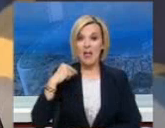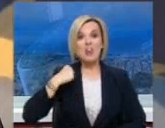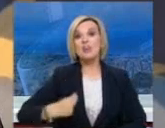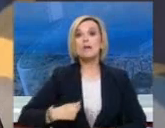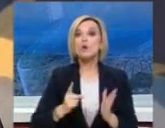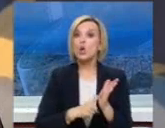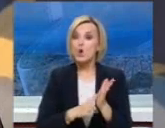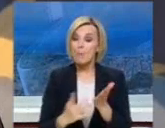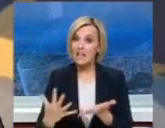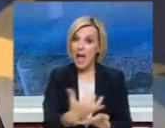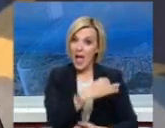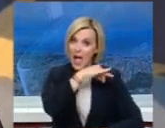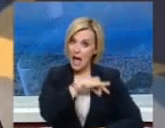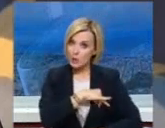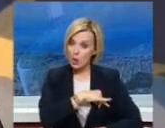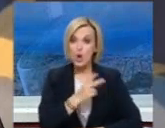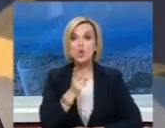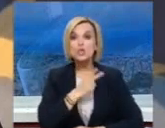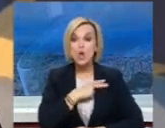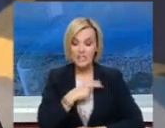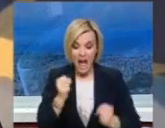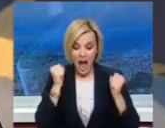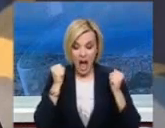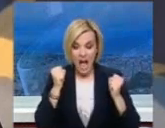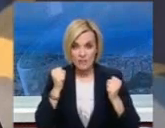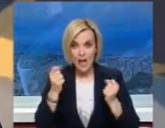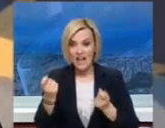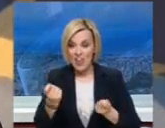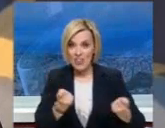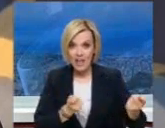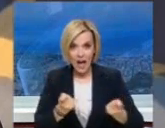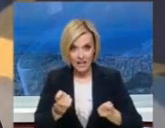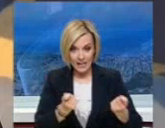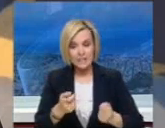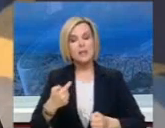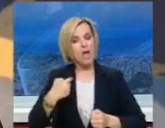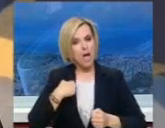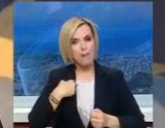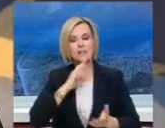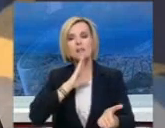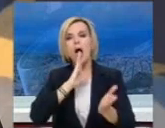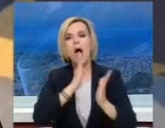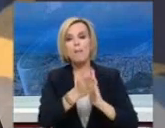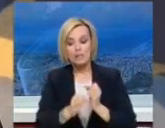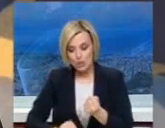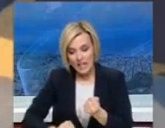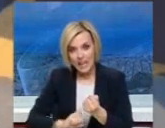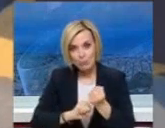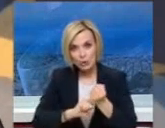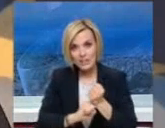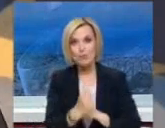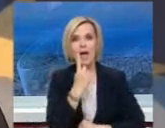χώρο, με σύνεση και ασφάλεια πλέον ερχόμαστε να στηρίξουμε άμεσα 1,4